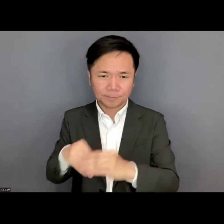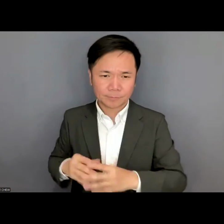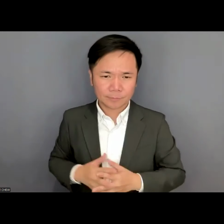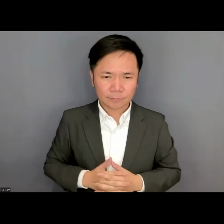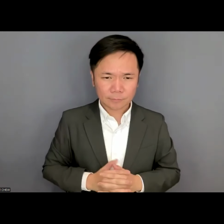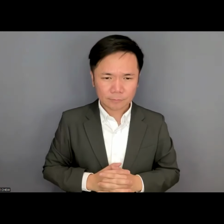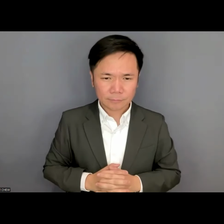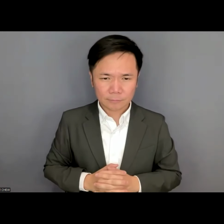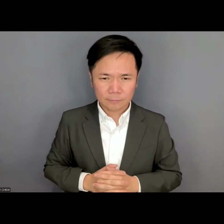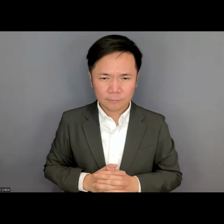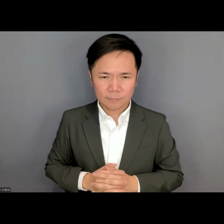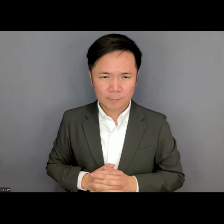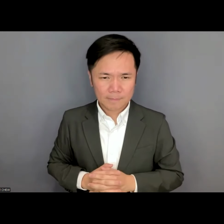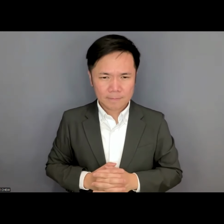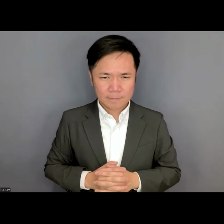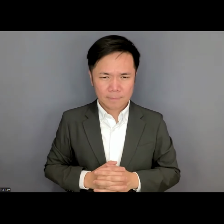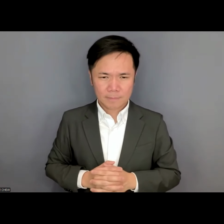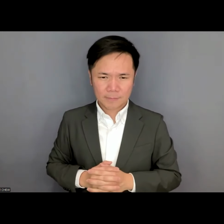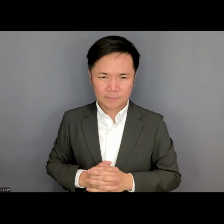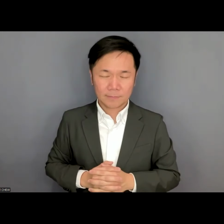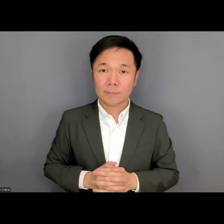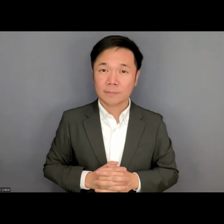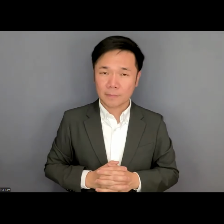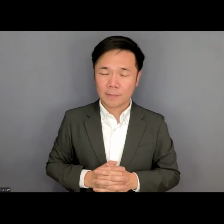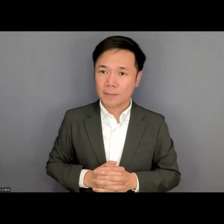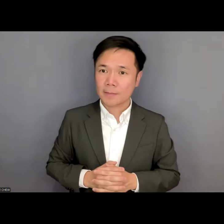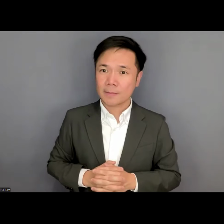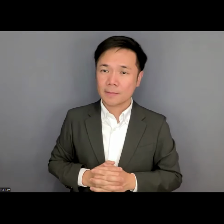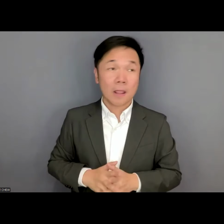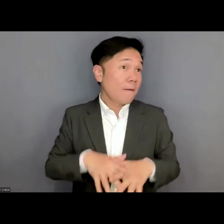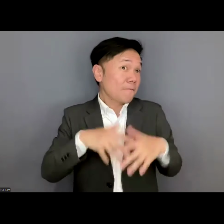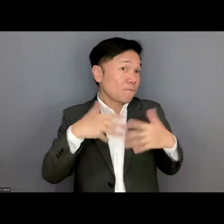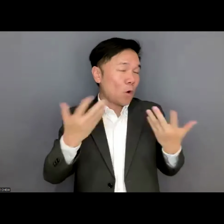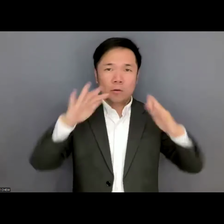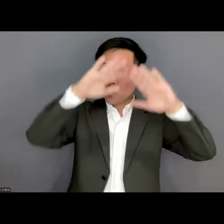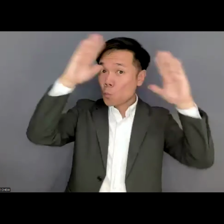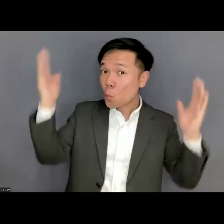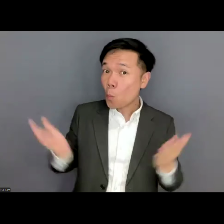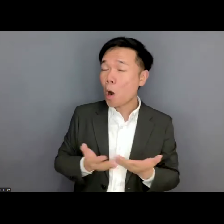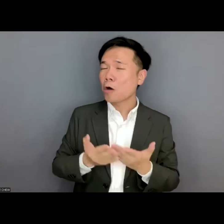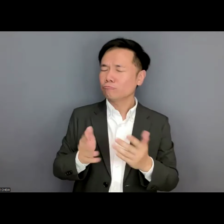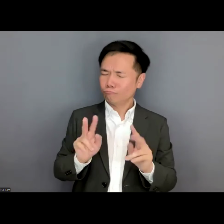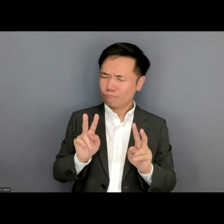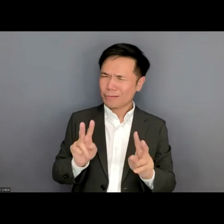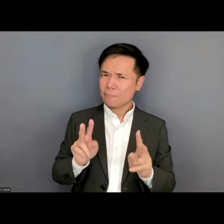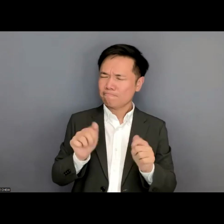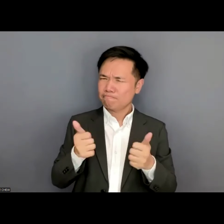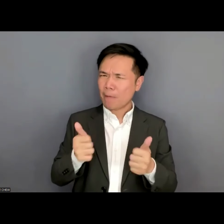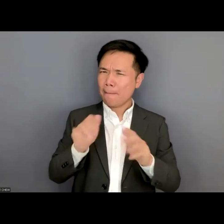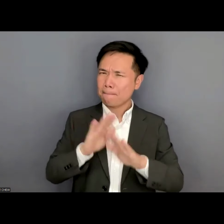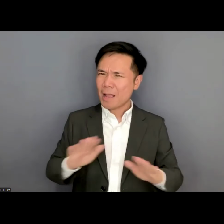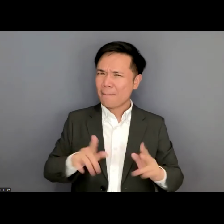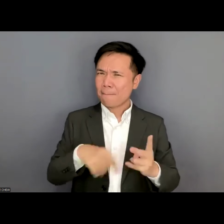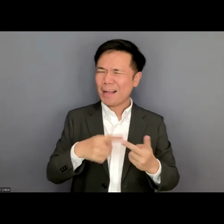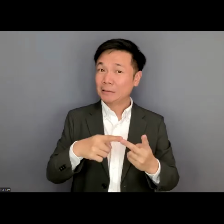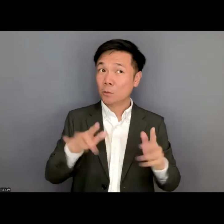de paix et de sécurité internationale. the international Le peace and quatrième parle security. sur les jeunes et les Then générations we have futures. the Le young